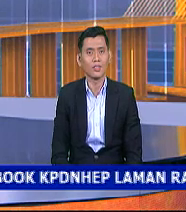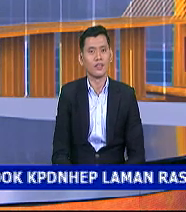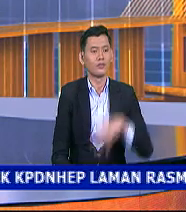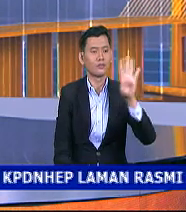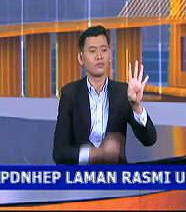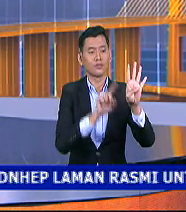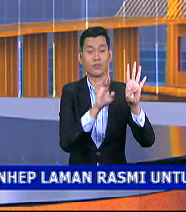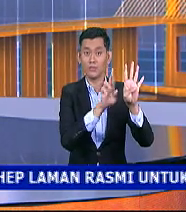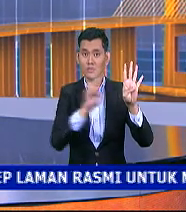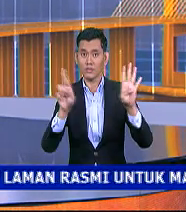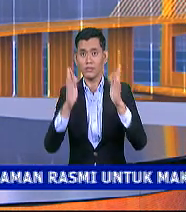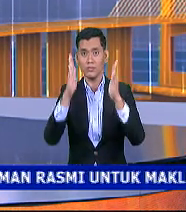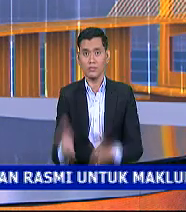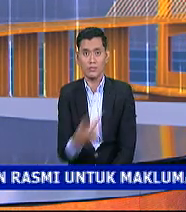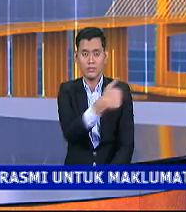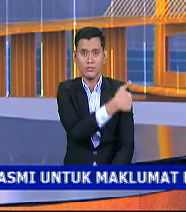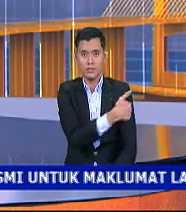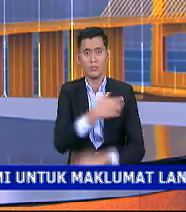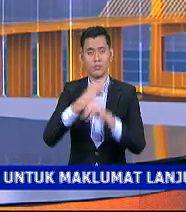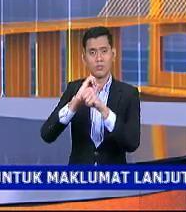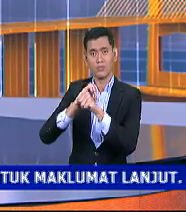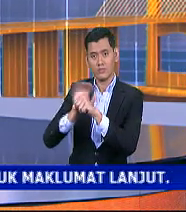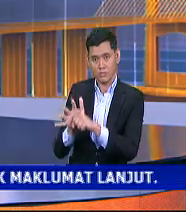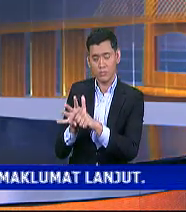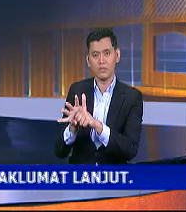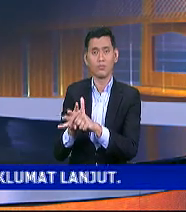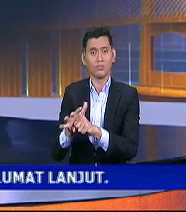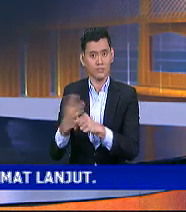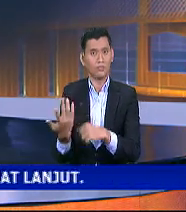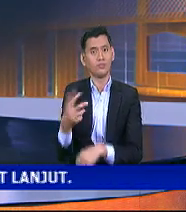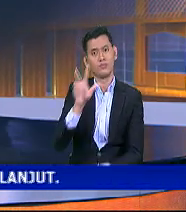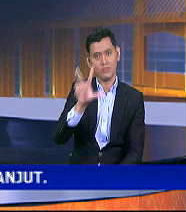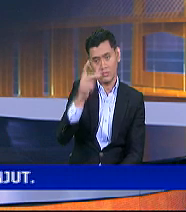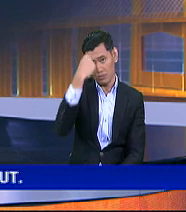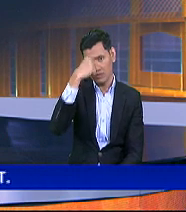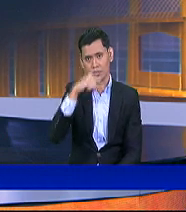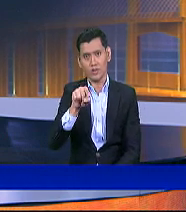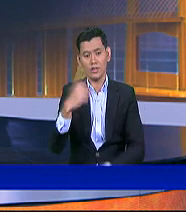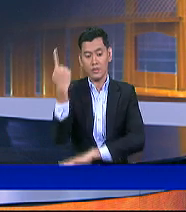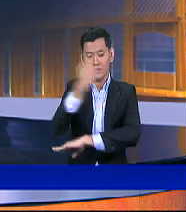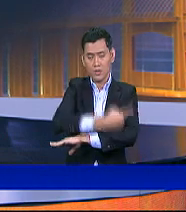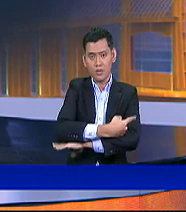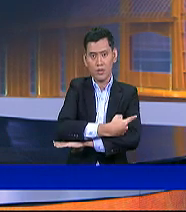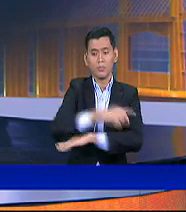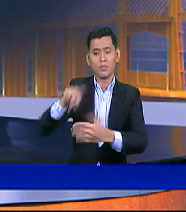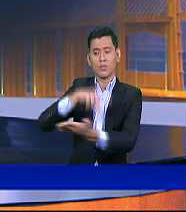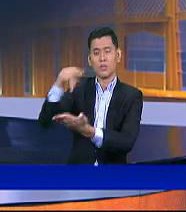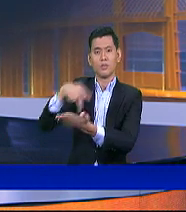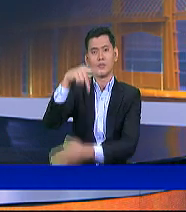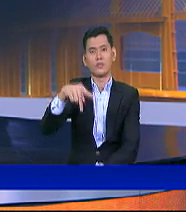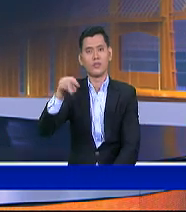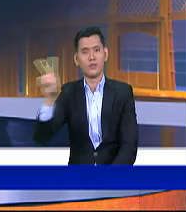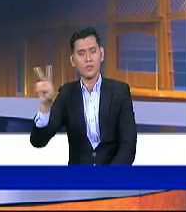4,000 penerima dos penggalak dijangka hadir pada hari pertama operasi Pusat Pemberian Vaksin PPV Integrasi di